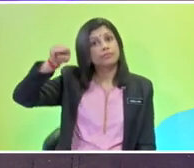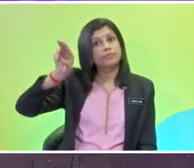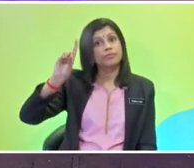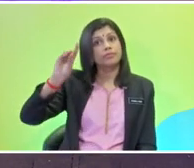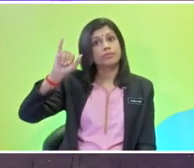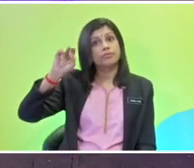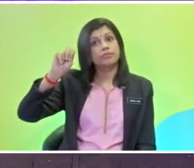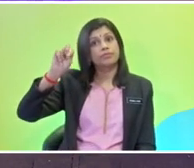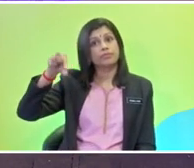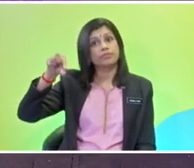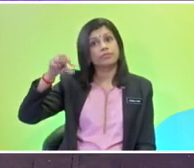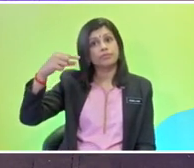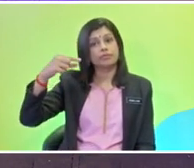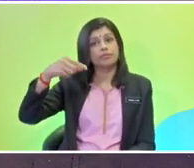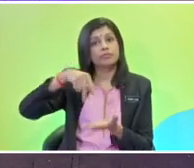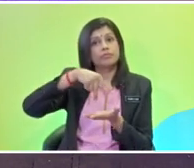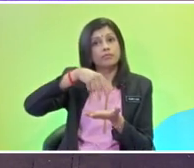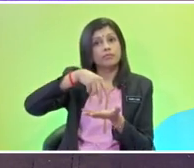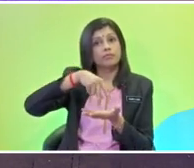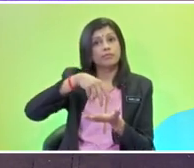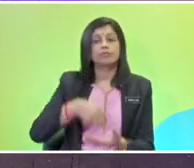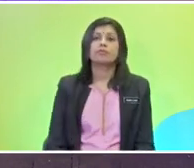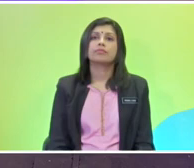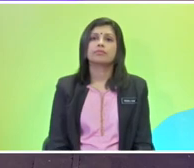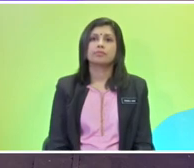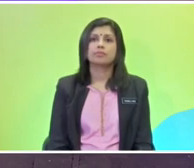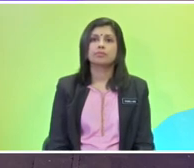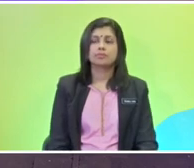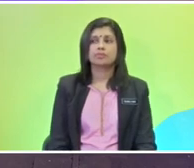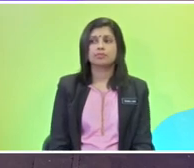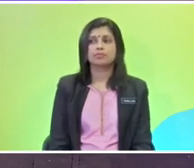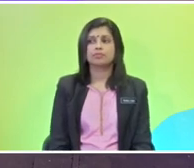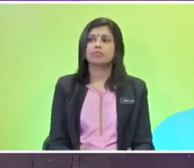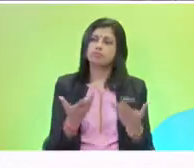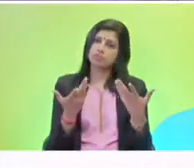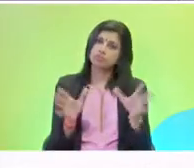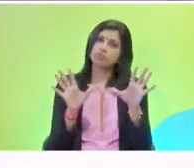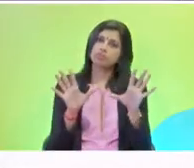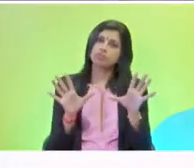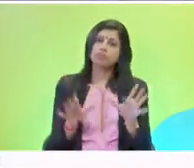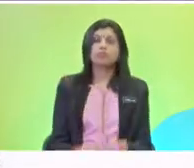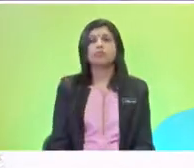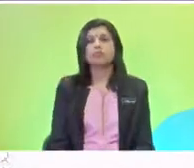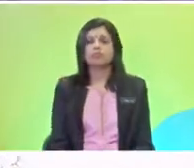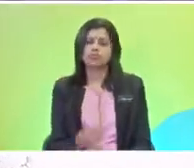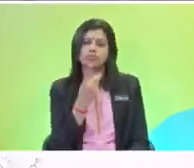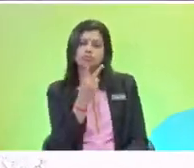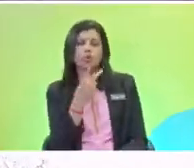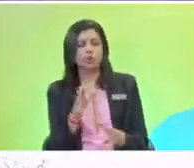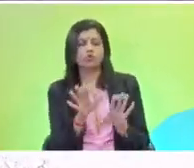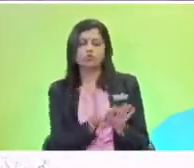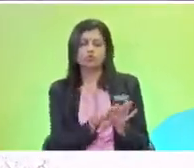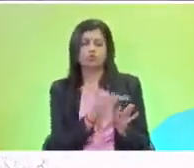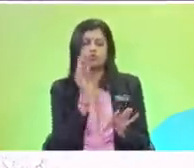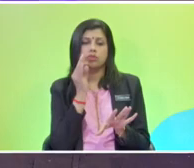Sebenarnya buah ni tak semestinya kita makan secara mentah. Okey, cikgu puasa dah cukuplah cikgu punya ni. Okey, cikgu punya dah banyak dah,